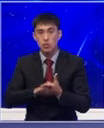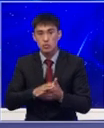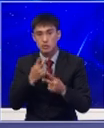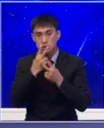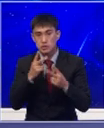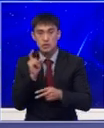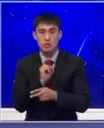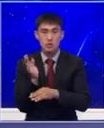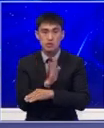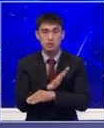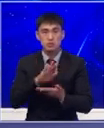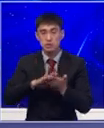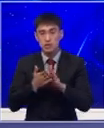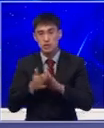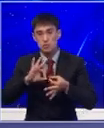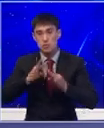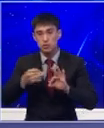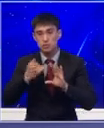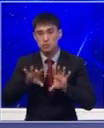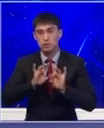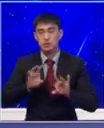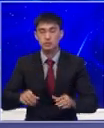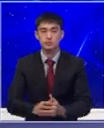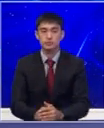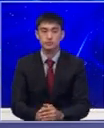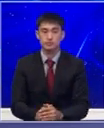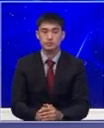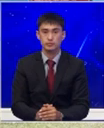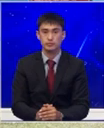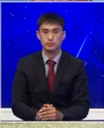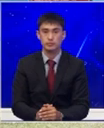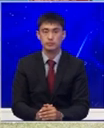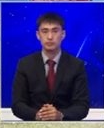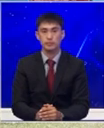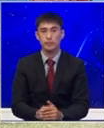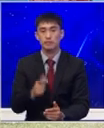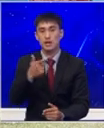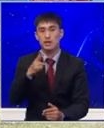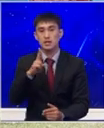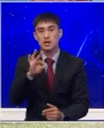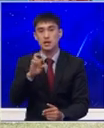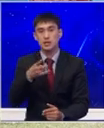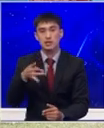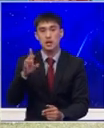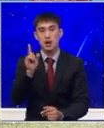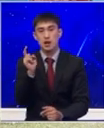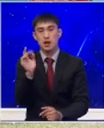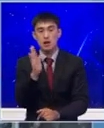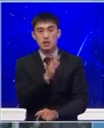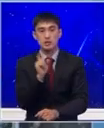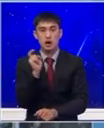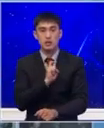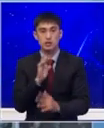с нынешним его состоянием Подробности в следующем сюжете кигинской лесохозяйственные учреждение является